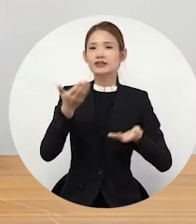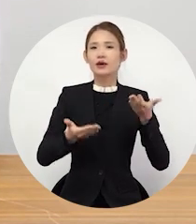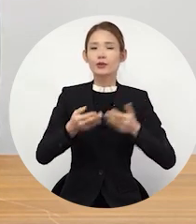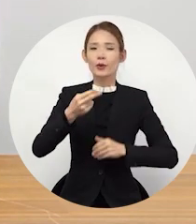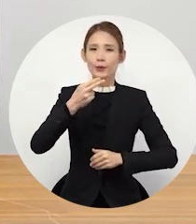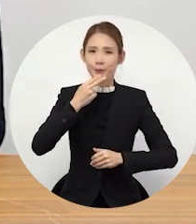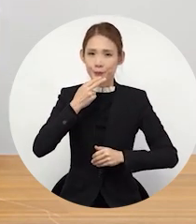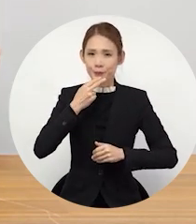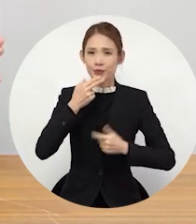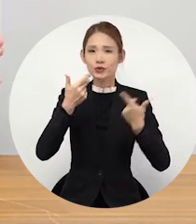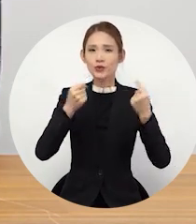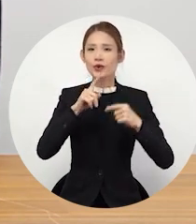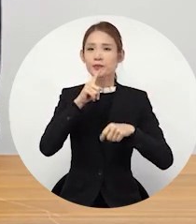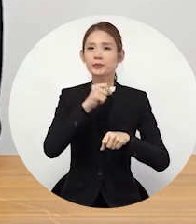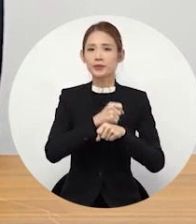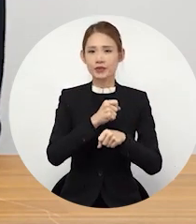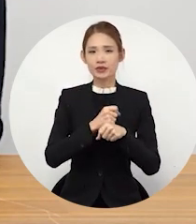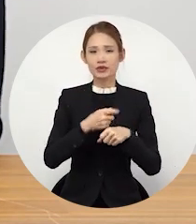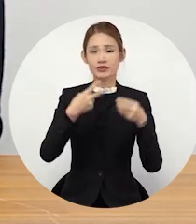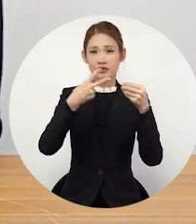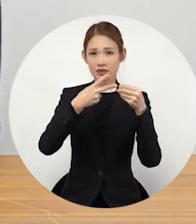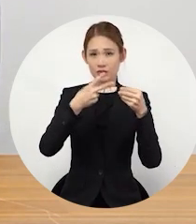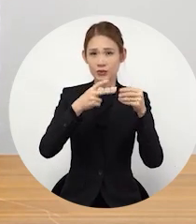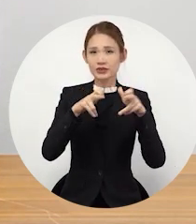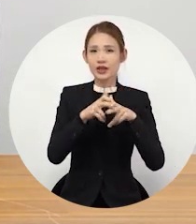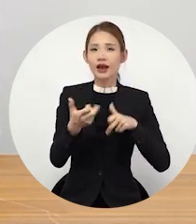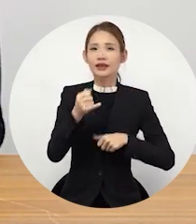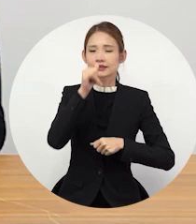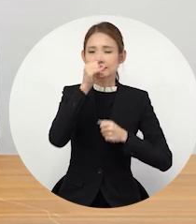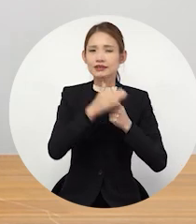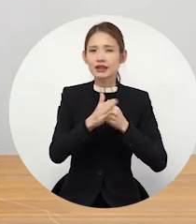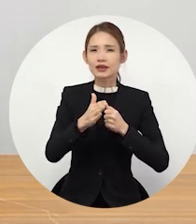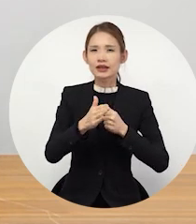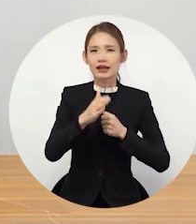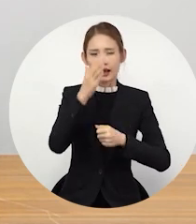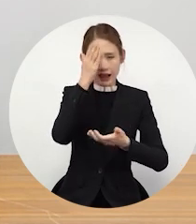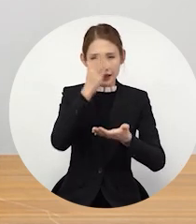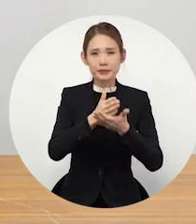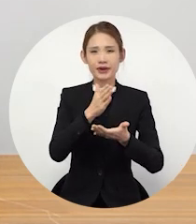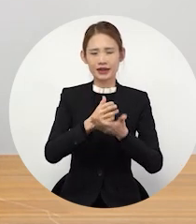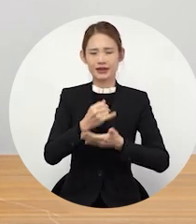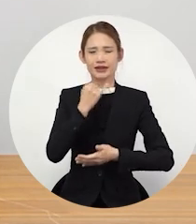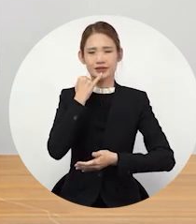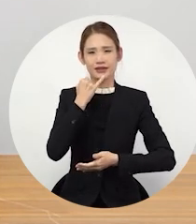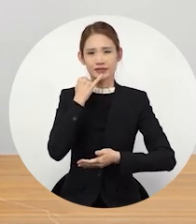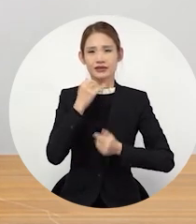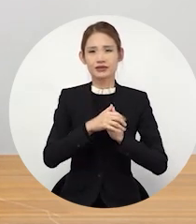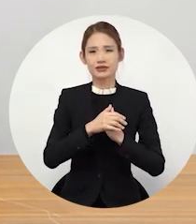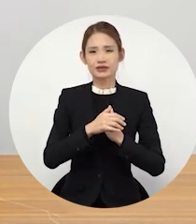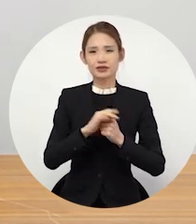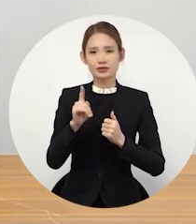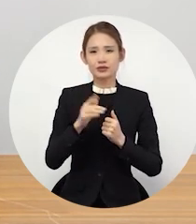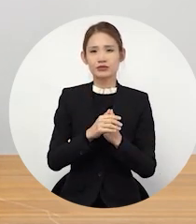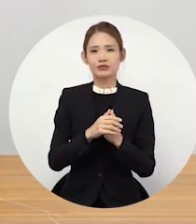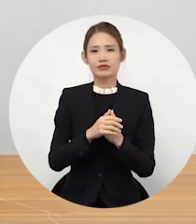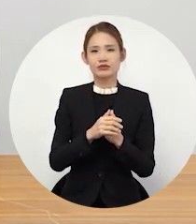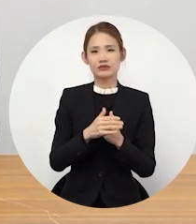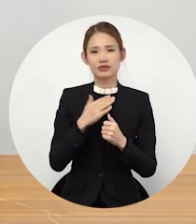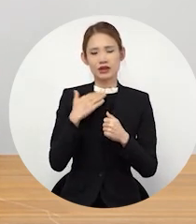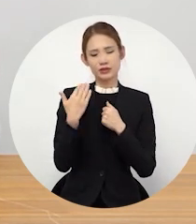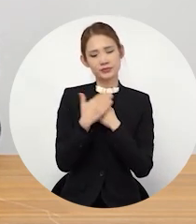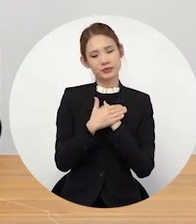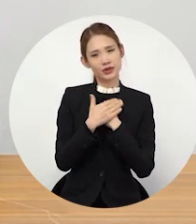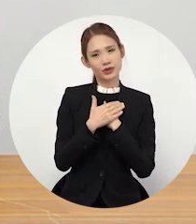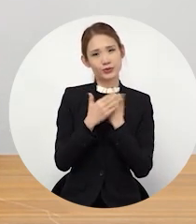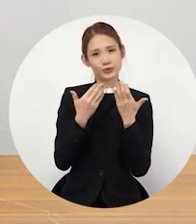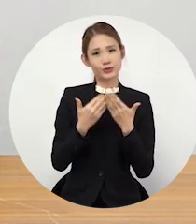차별하지 않아. 네. 똑같이 해. 2번은 장애가 있으니까 안 해도 괜찮아. 네. 되게 인정적이고 그런 맞아요.